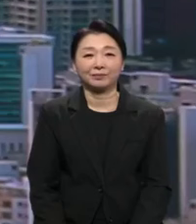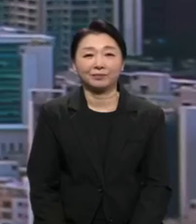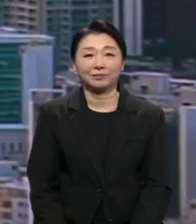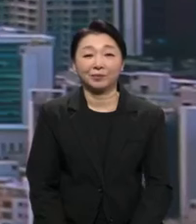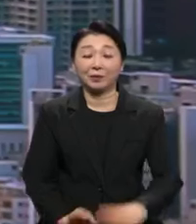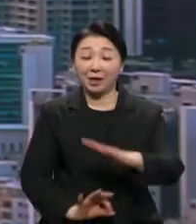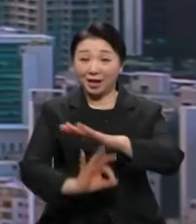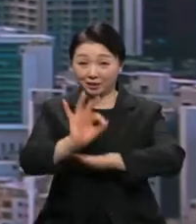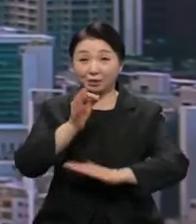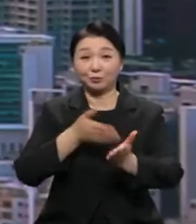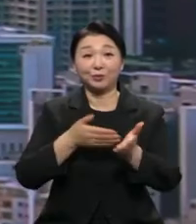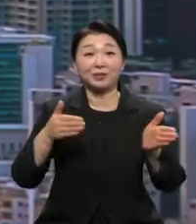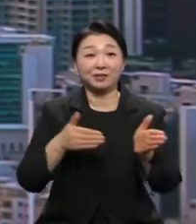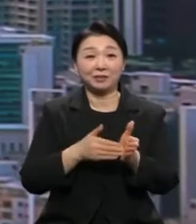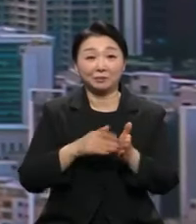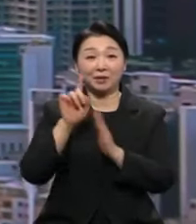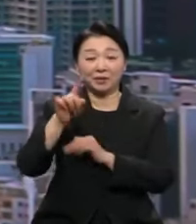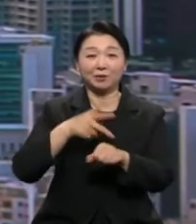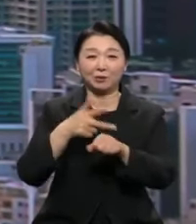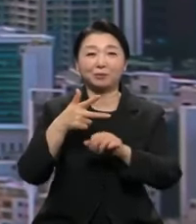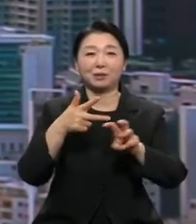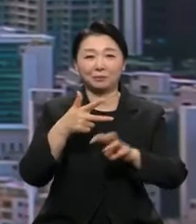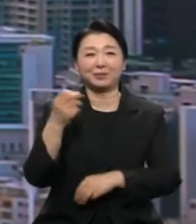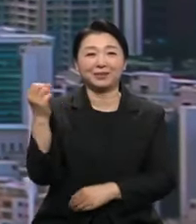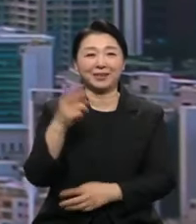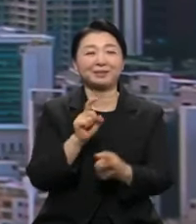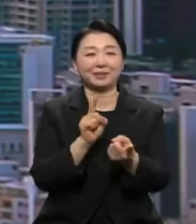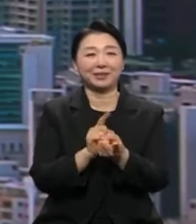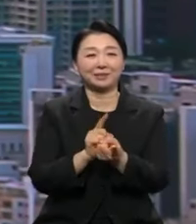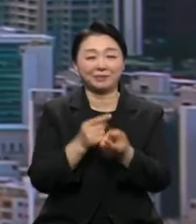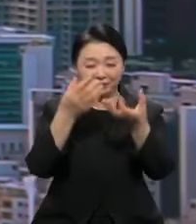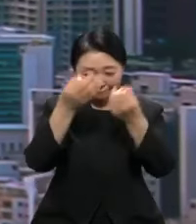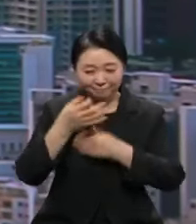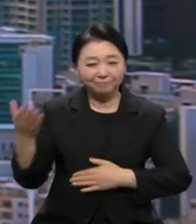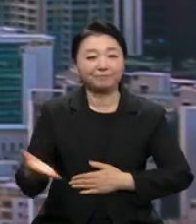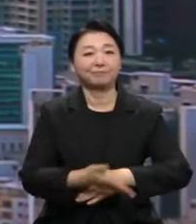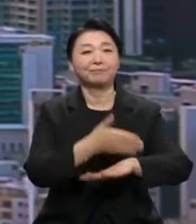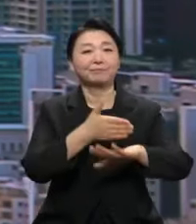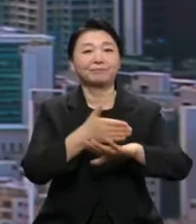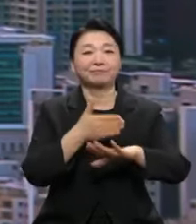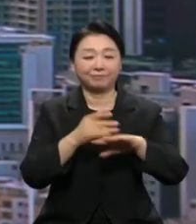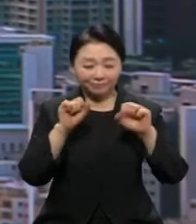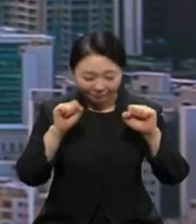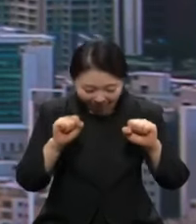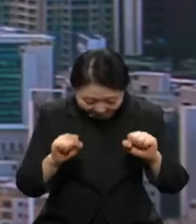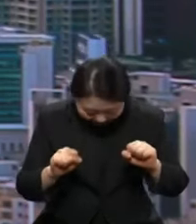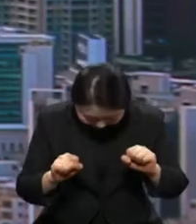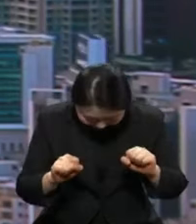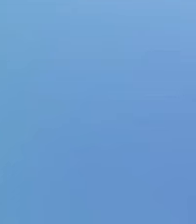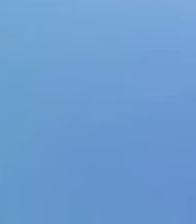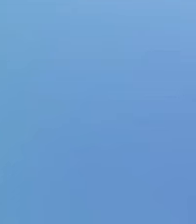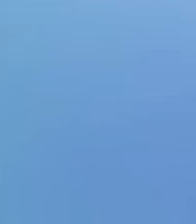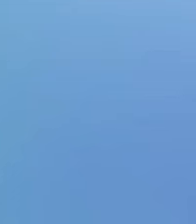JTBC 아침엔을 마칩니다. 내일도 7시 반에 아침을 열겠습니다. 시청해주셔서 감사합니다.